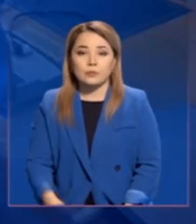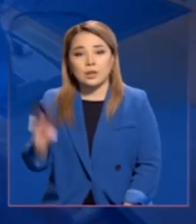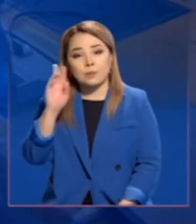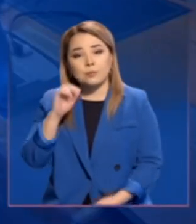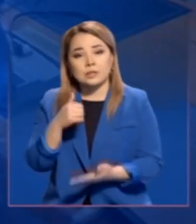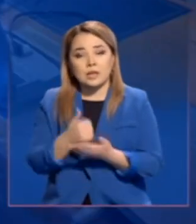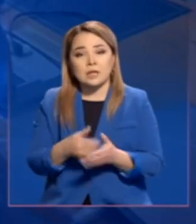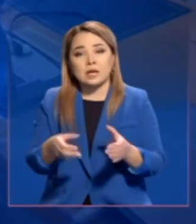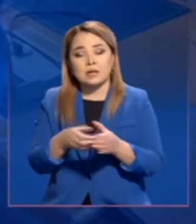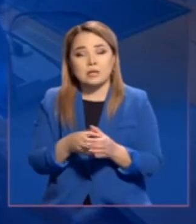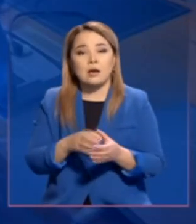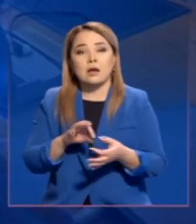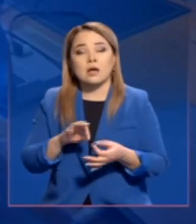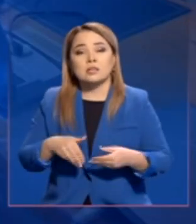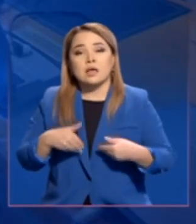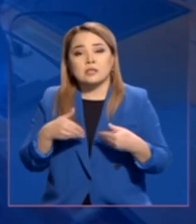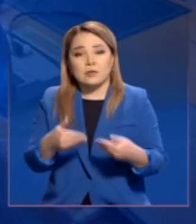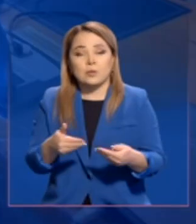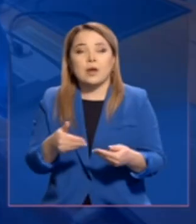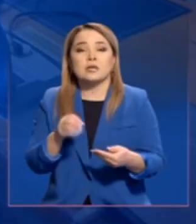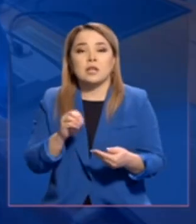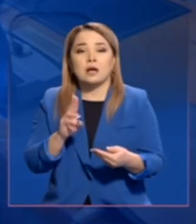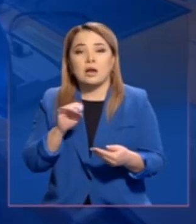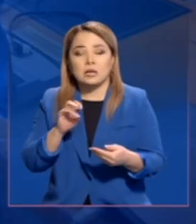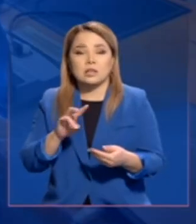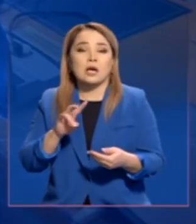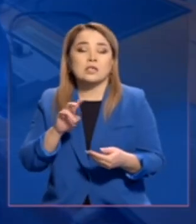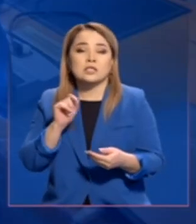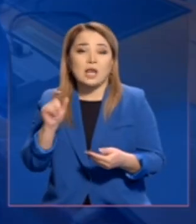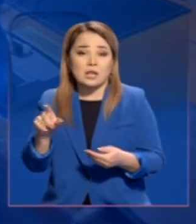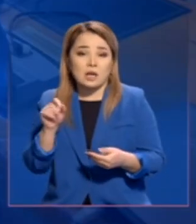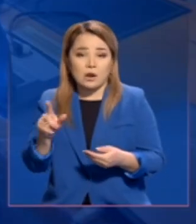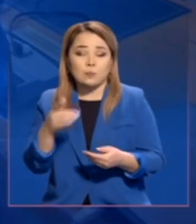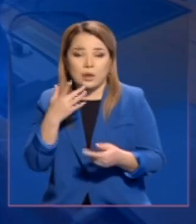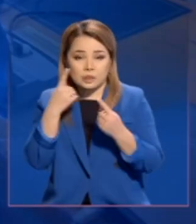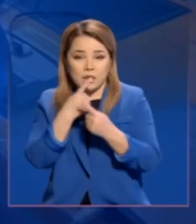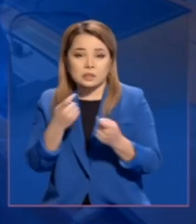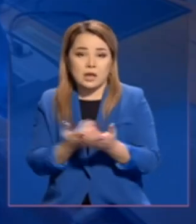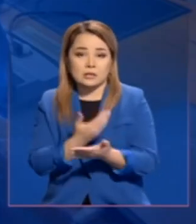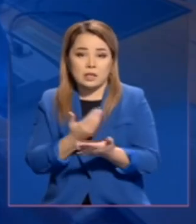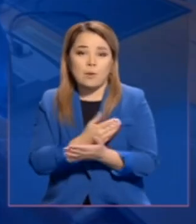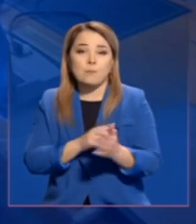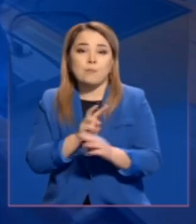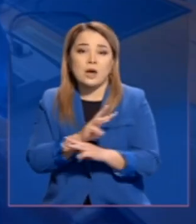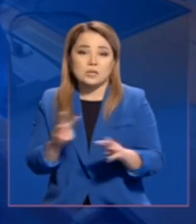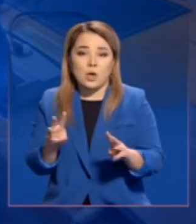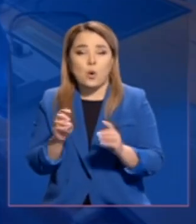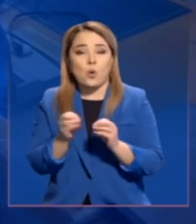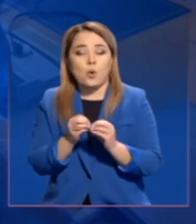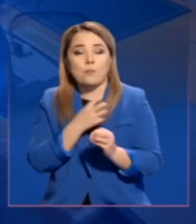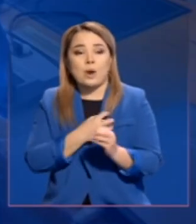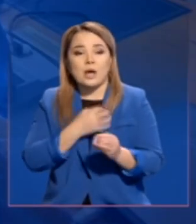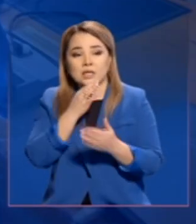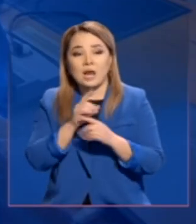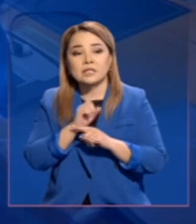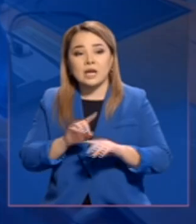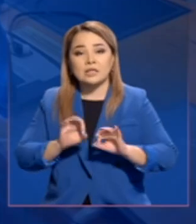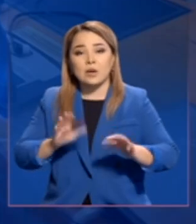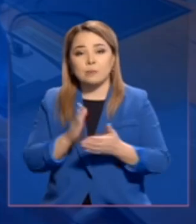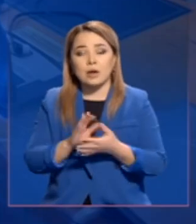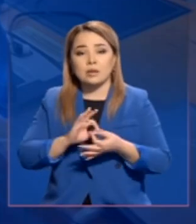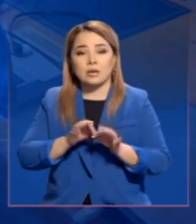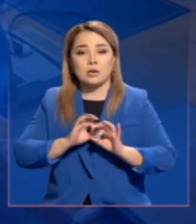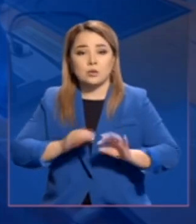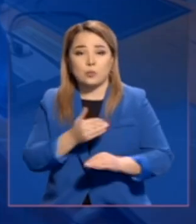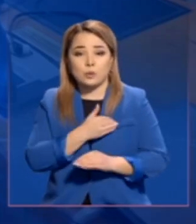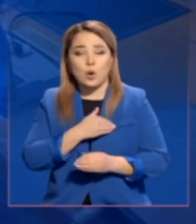Мемлекеттік кеңесші Ерлан Қарин Телеграм арнасында алдағы мәжіліс сайлауының басты 10 ерекшелігін атады. Солардың кейбіріне